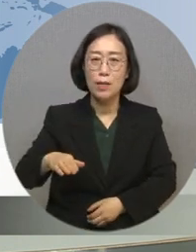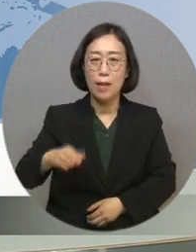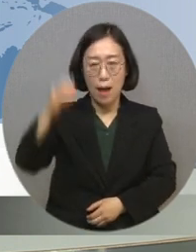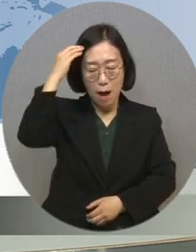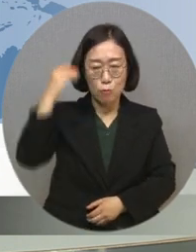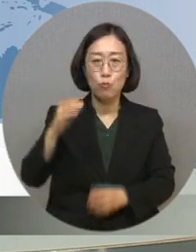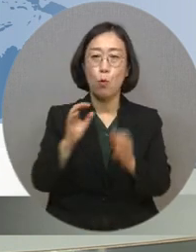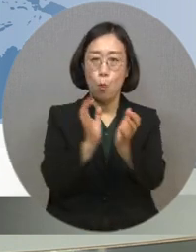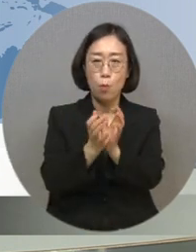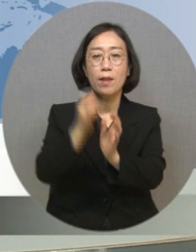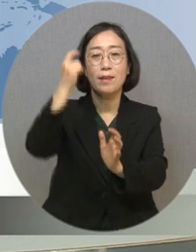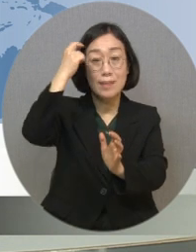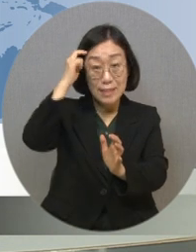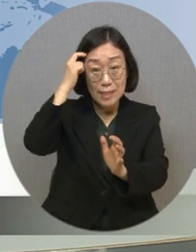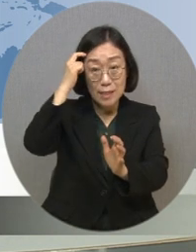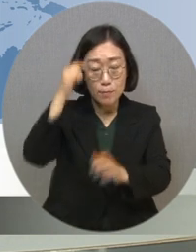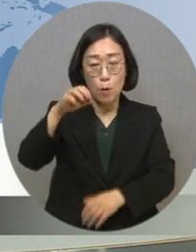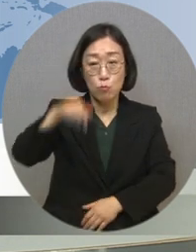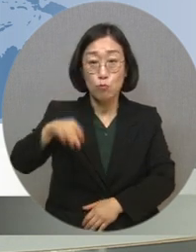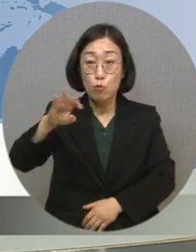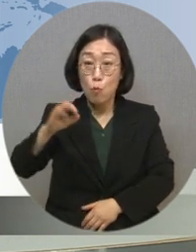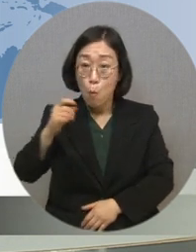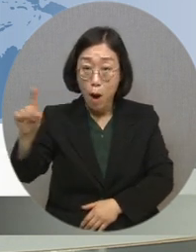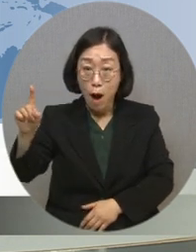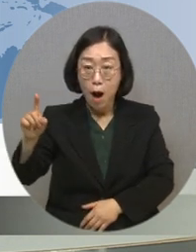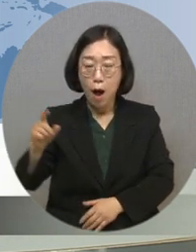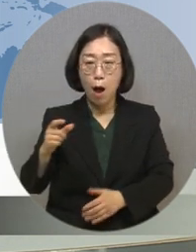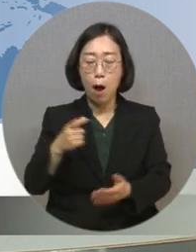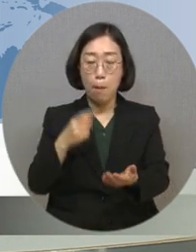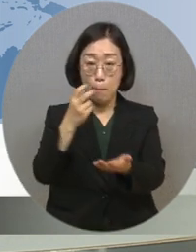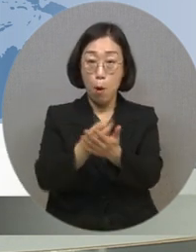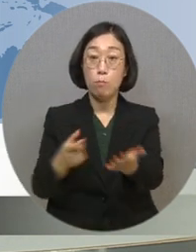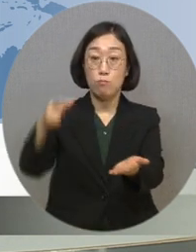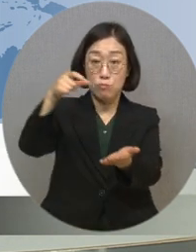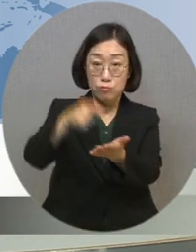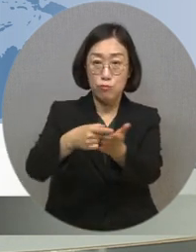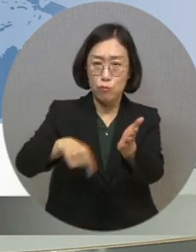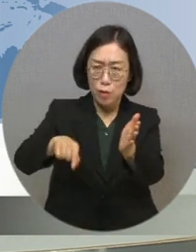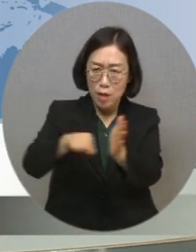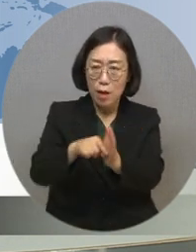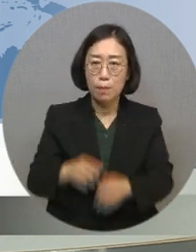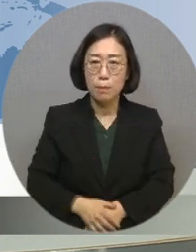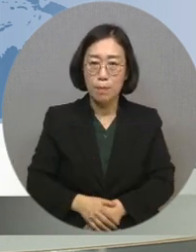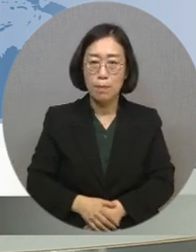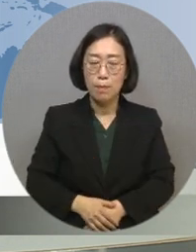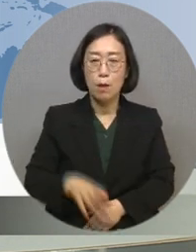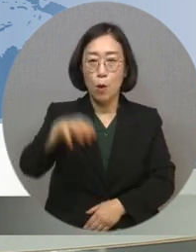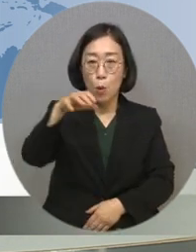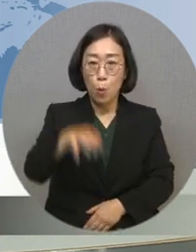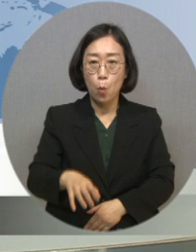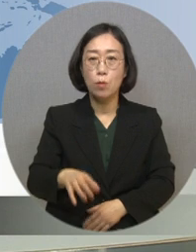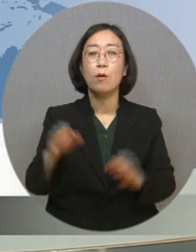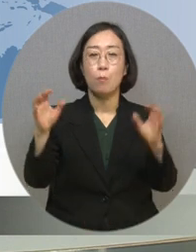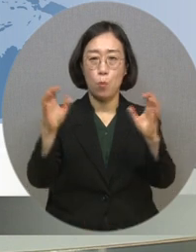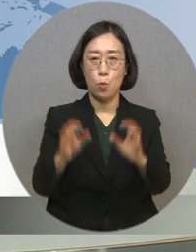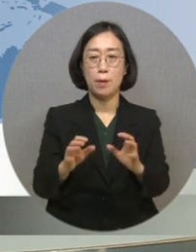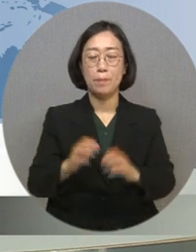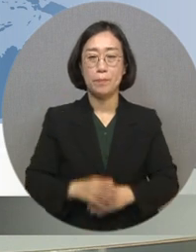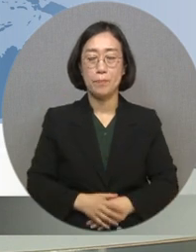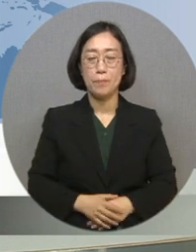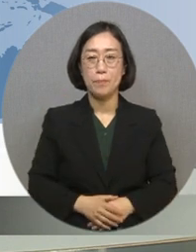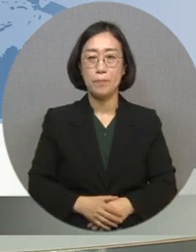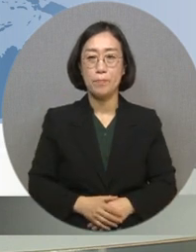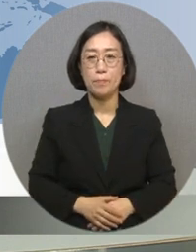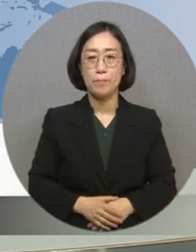알려져 있는데요. 무궁화 입법 추진 국민운동본부가 무궁화를 법제화하기 위한 자리를 마련했습니다. 김은별